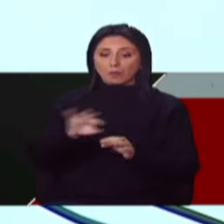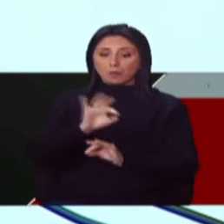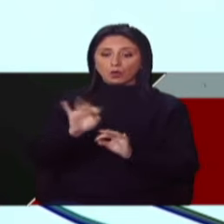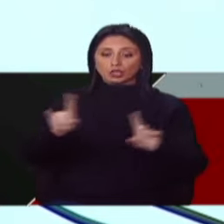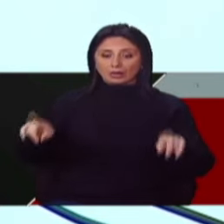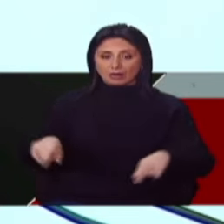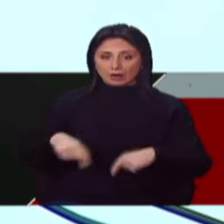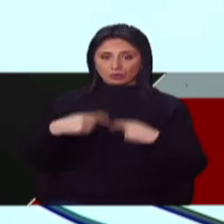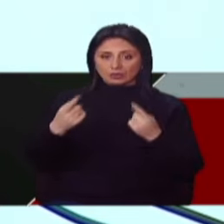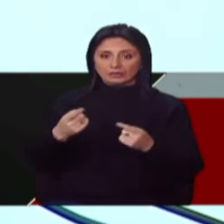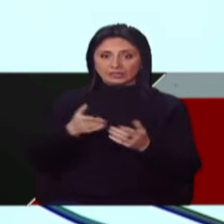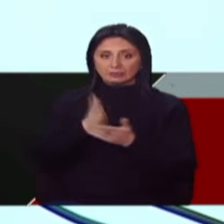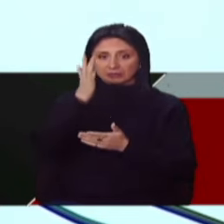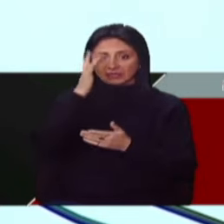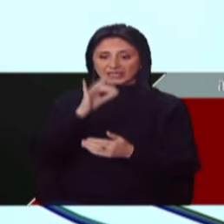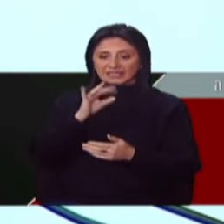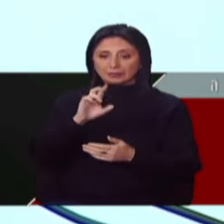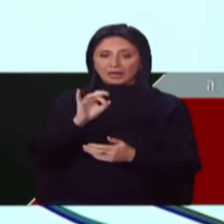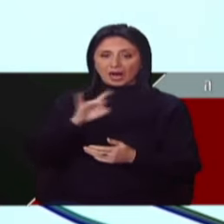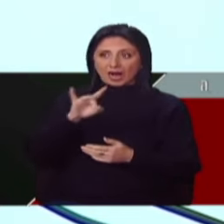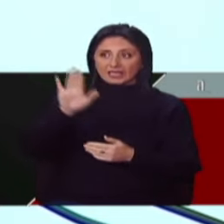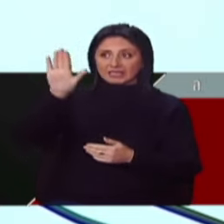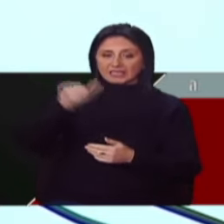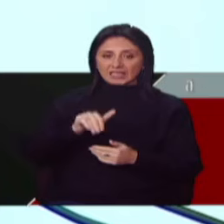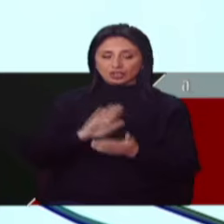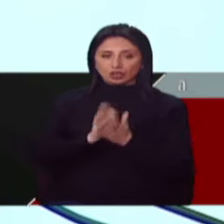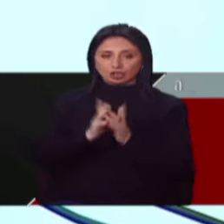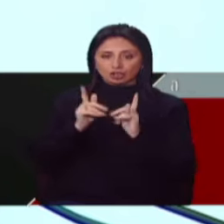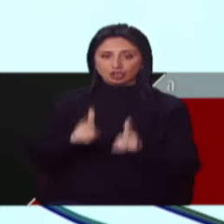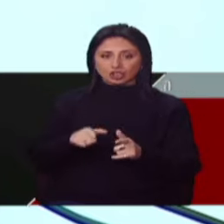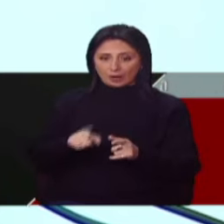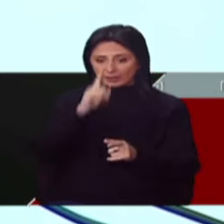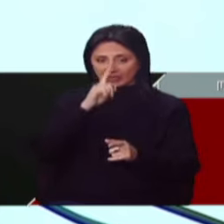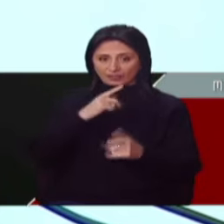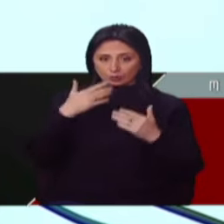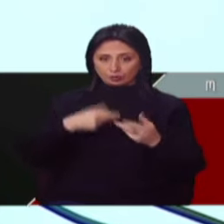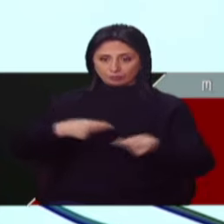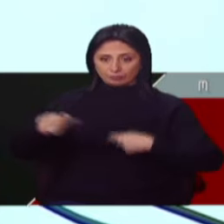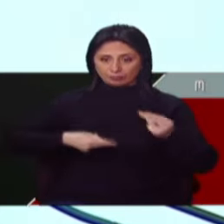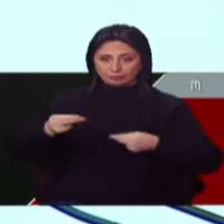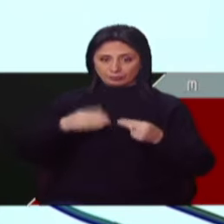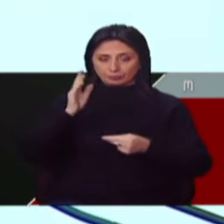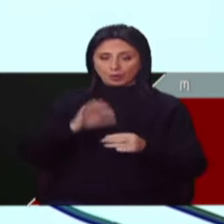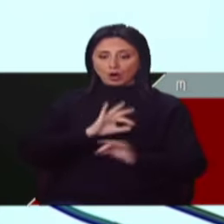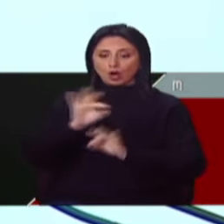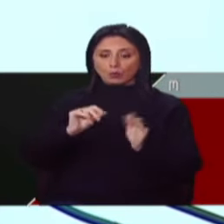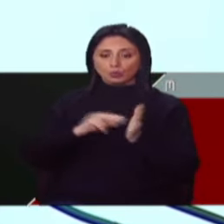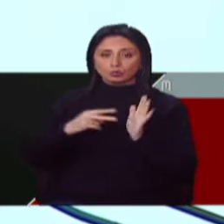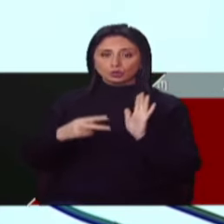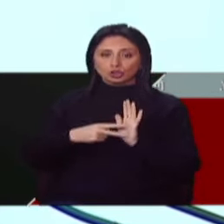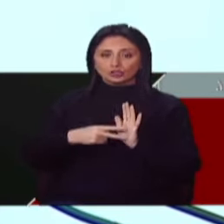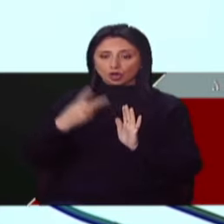პროექტის განხორციელების მიზნით IBR-თან სასესხო შეთანხმებას ამ თვეში უკვე ხელს მოვაწერთ. პროექტის